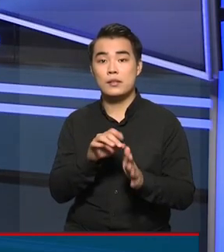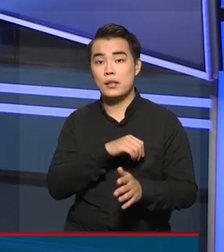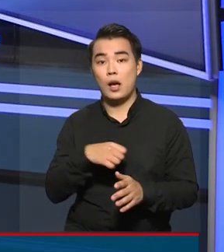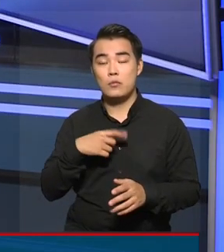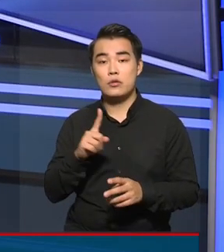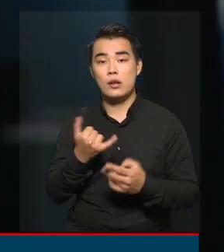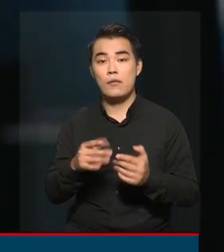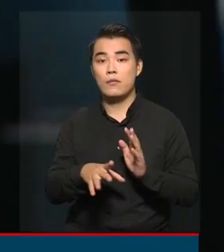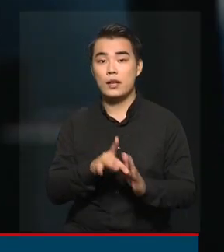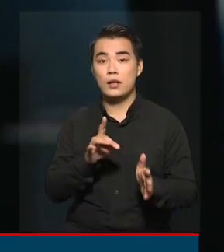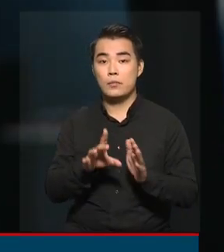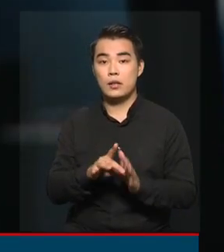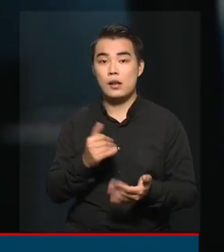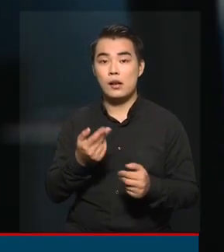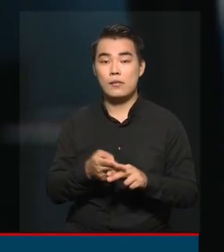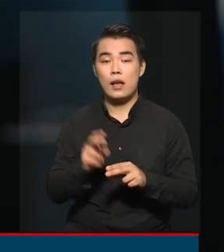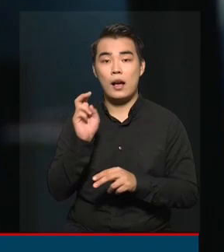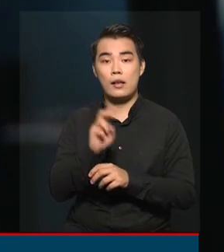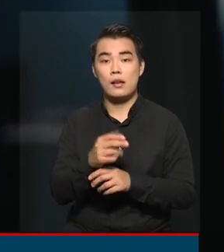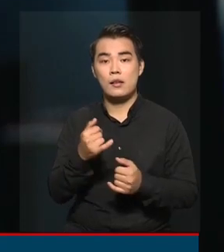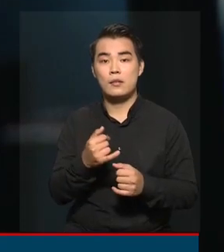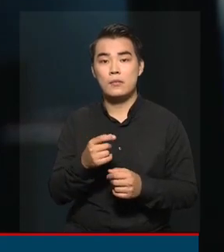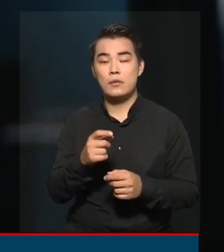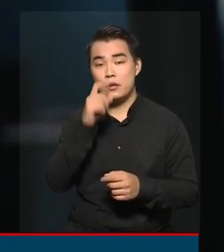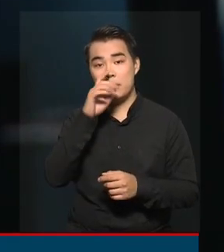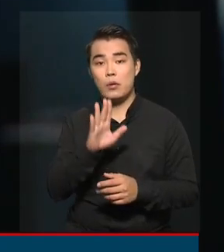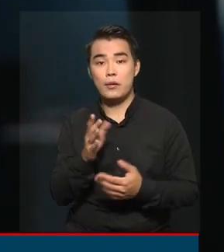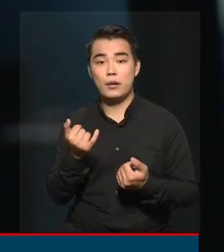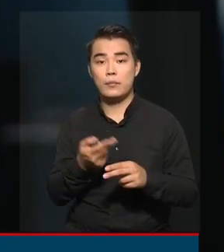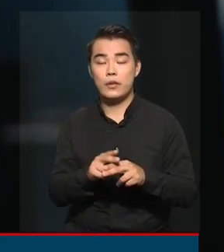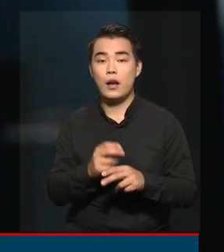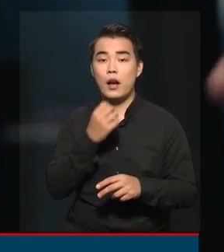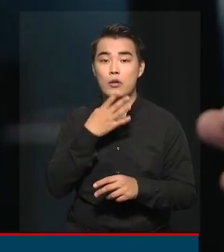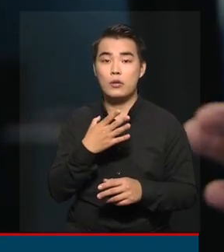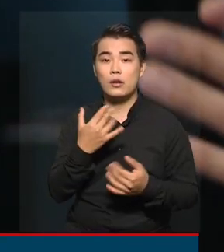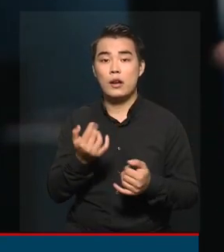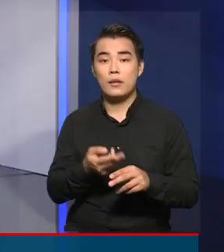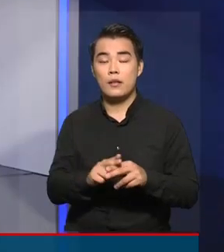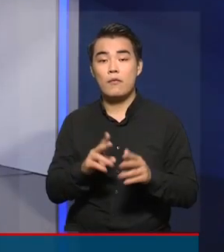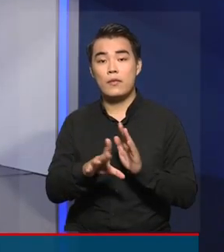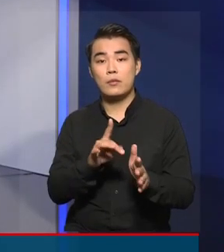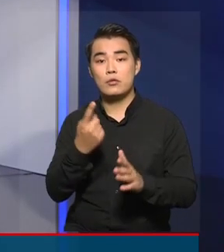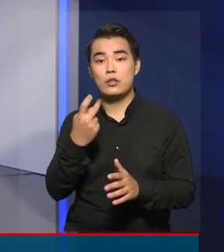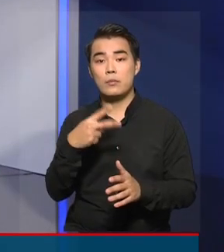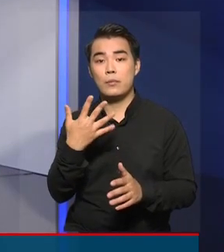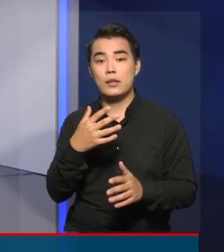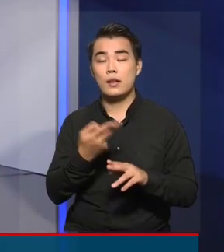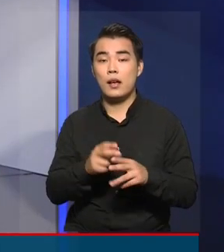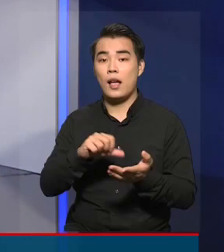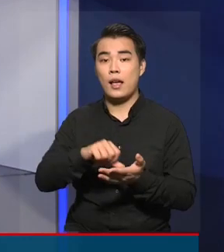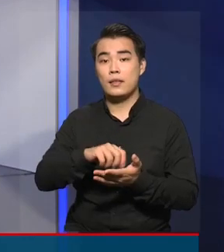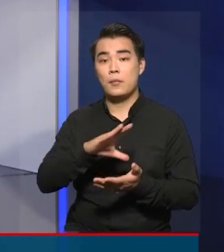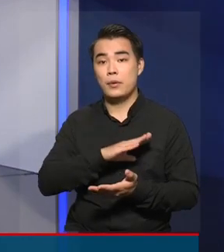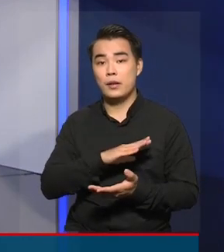жаңағы сайлаушылардың келуінің жаман емес. Жақсы. Аха, мынау енді сайлауға 125 кандидат қатысты дедік